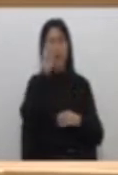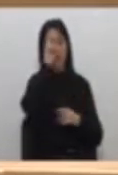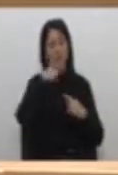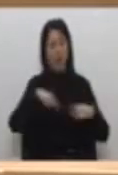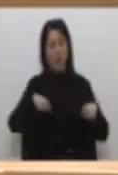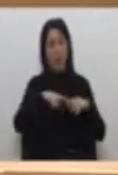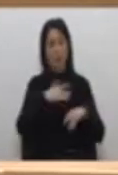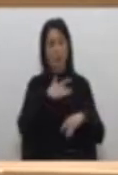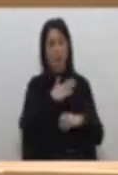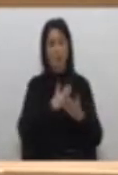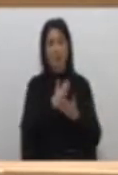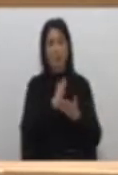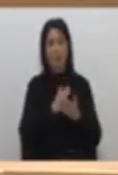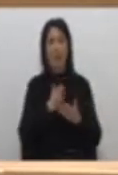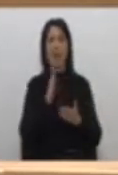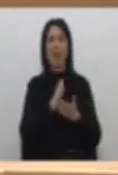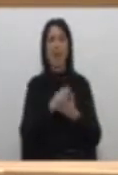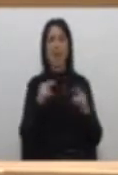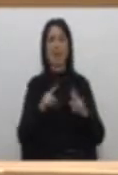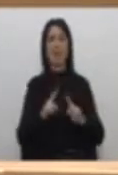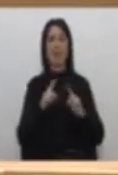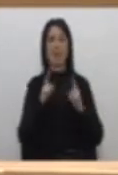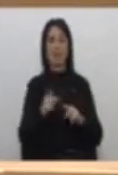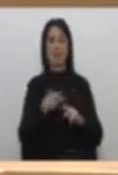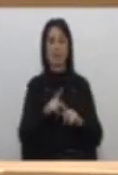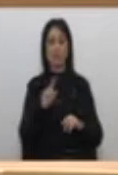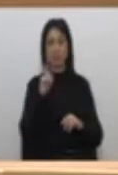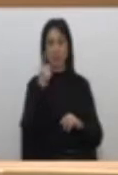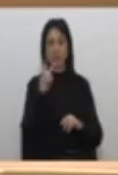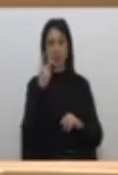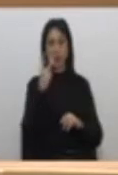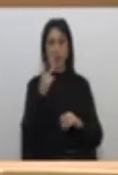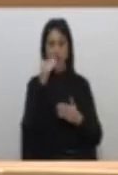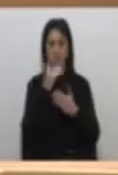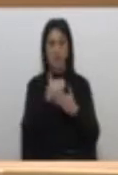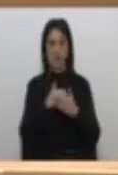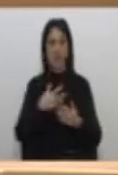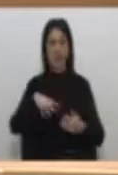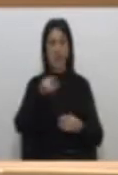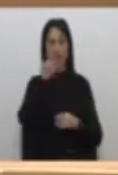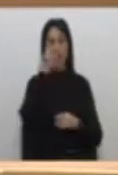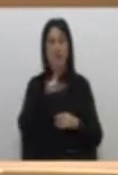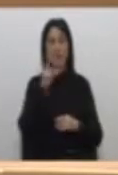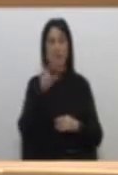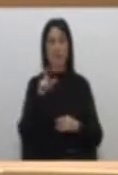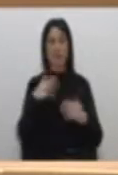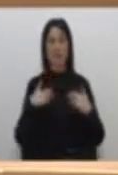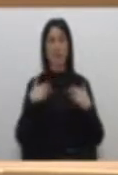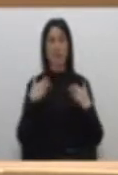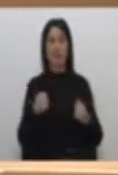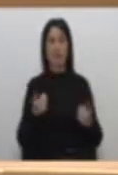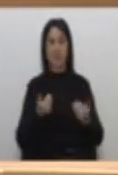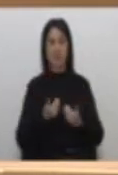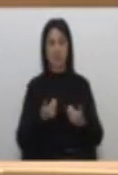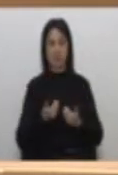მთავრობის დამსახურება არის დადასტურება იმ პირველი ორი პოსტულატის, ყველა ადამიანის ჯანმრთელობა და